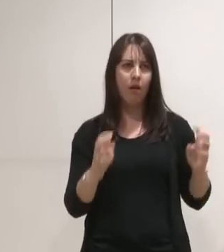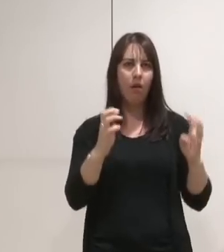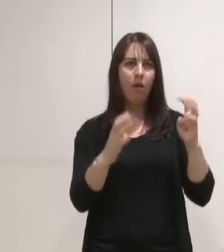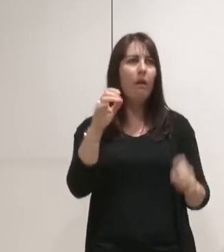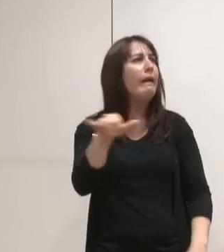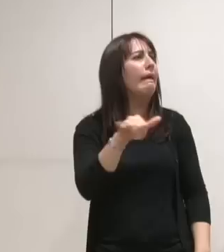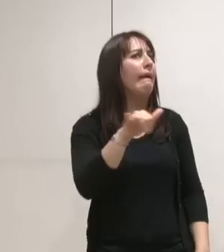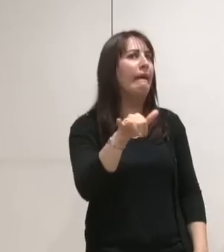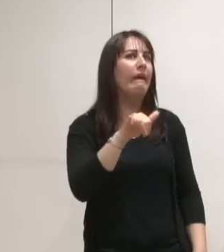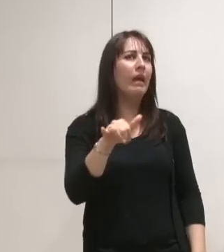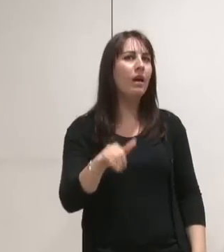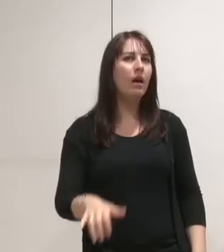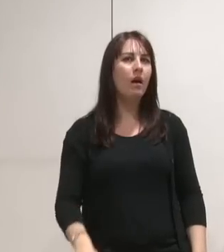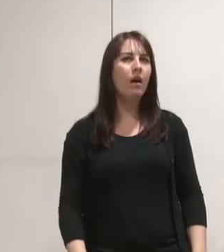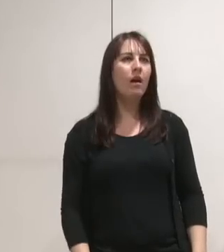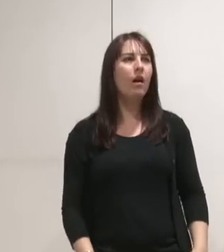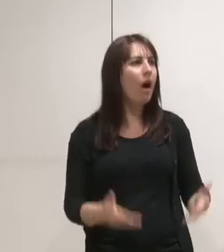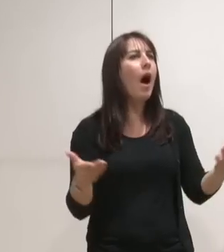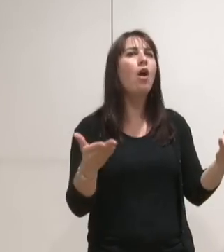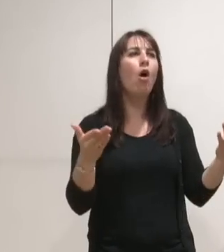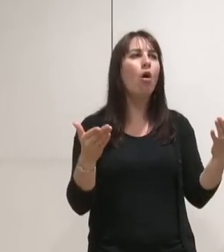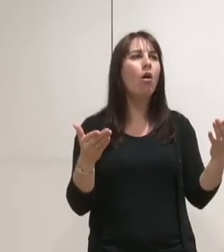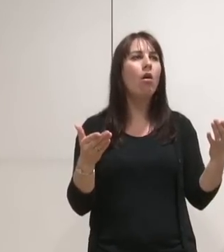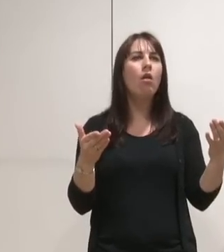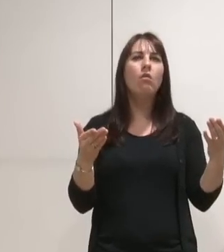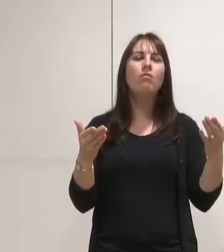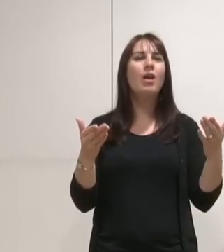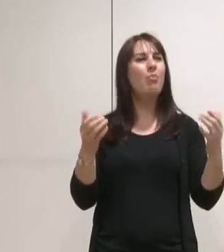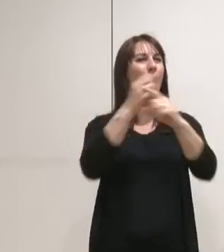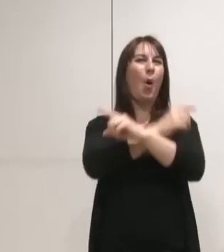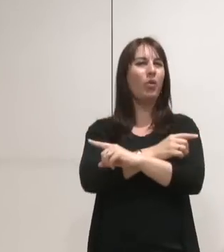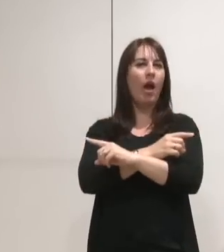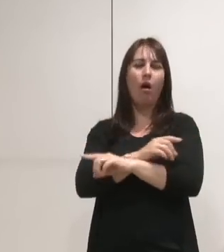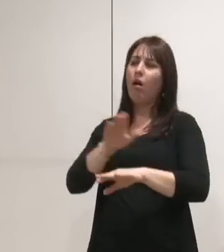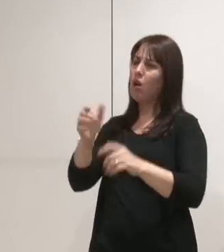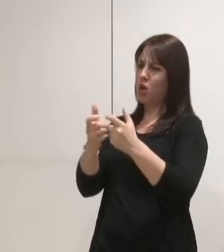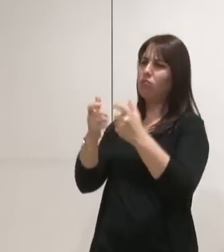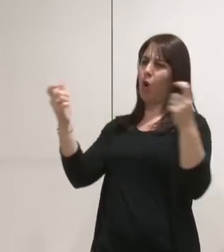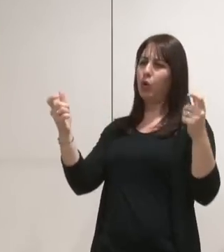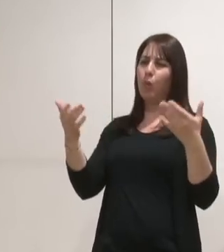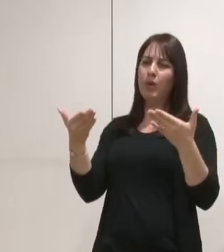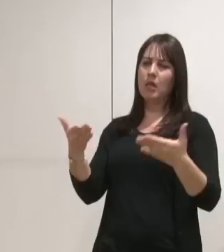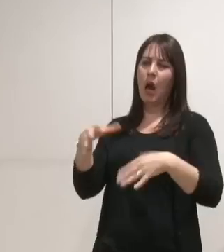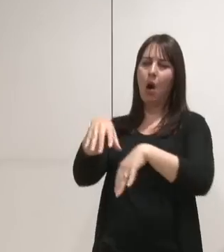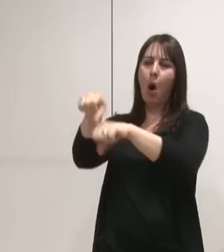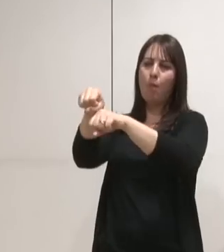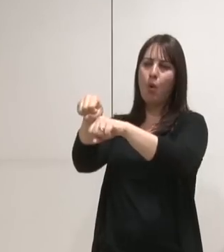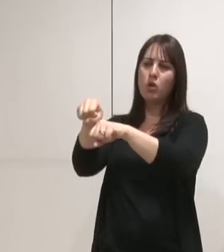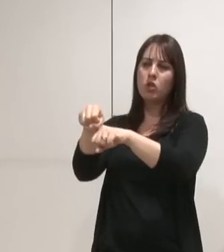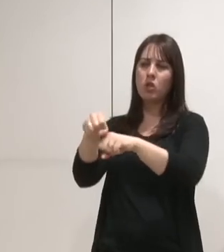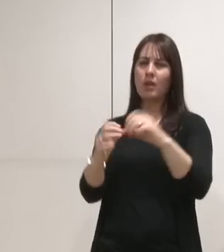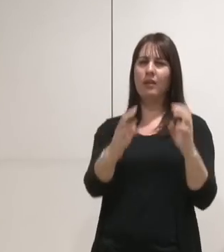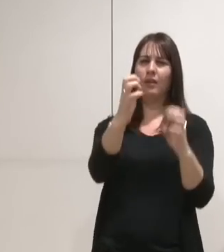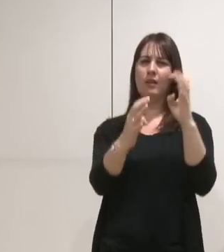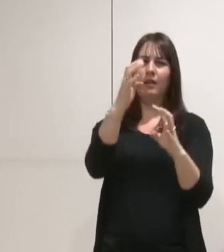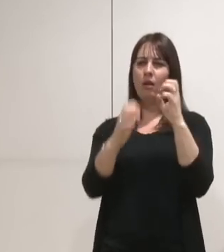qui franchement alors que pars on lui dit que l'entreprise dans laquelle il se trouve garantit